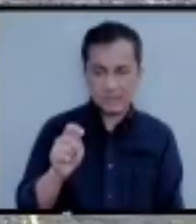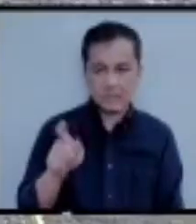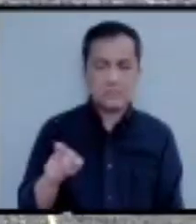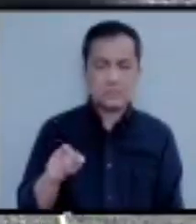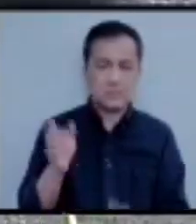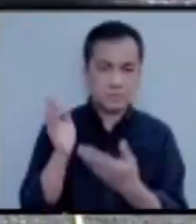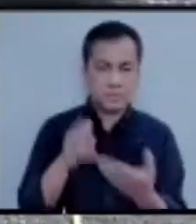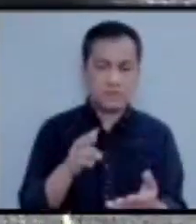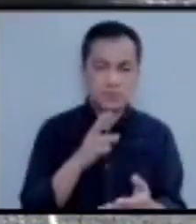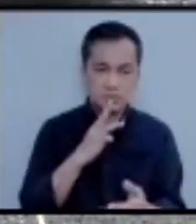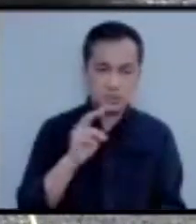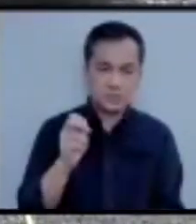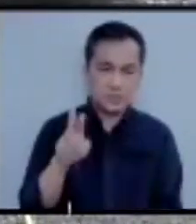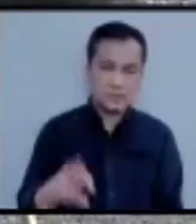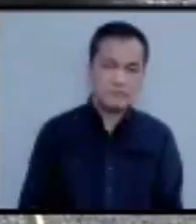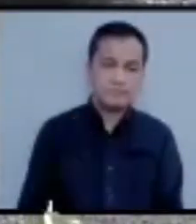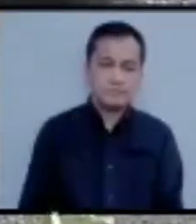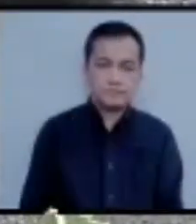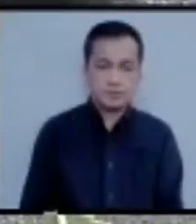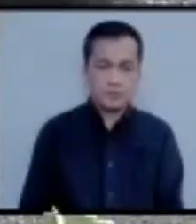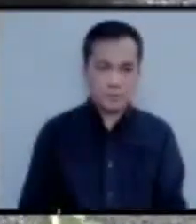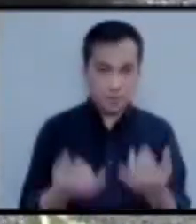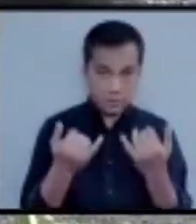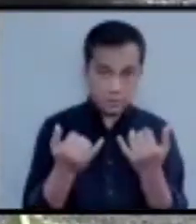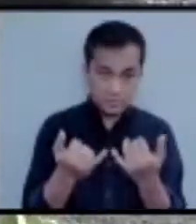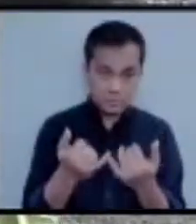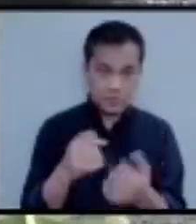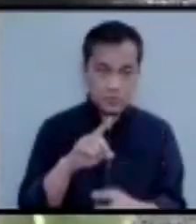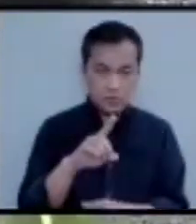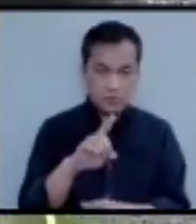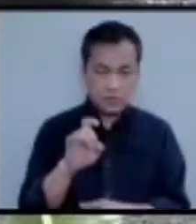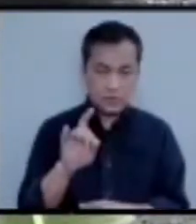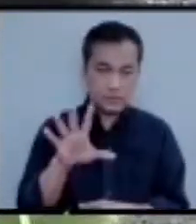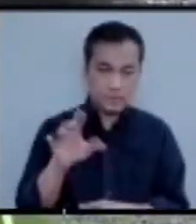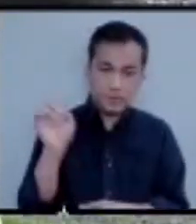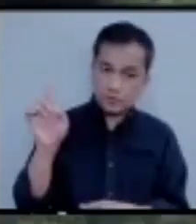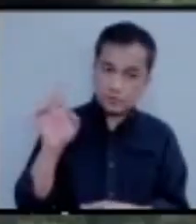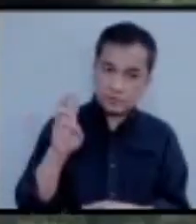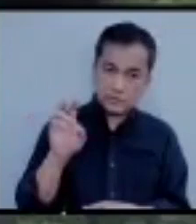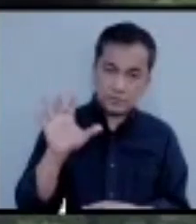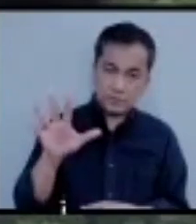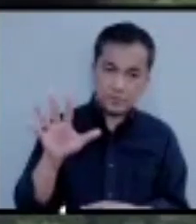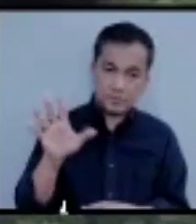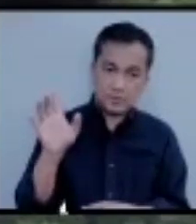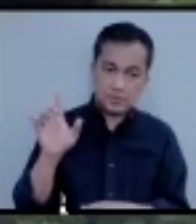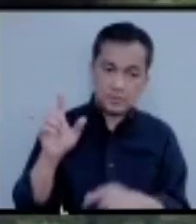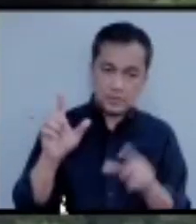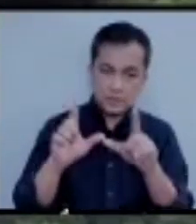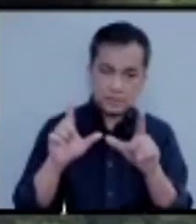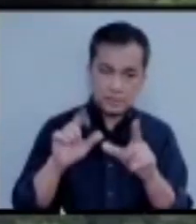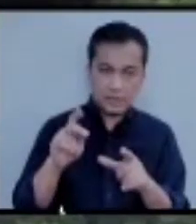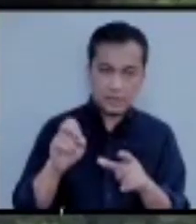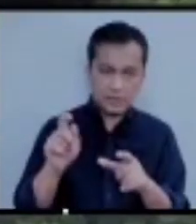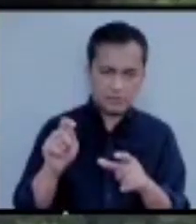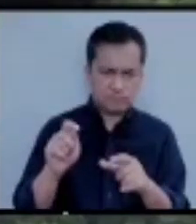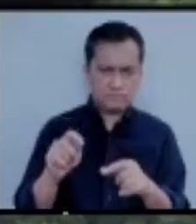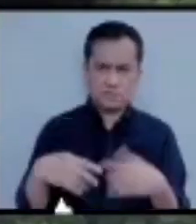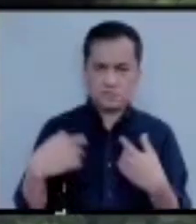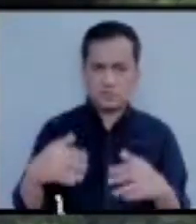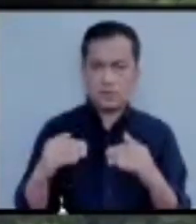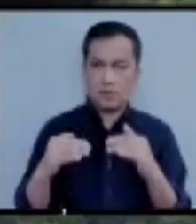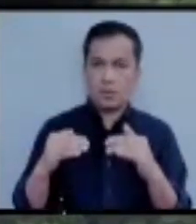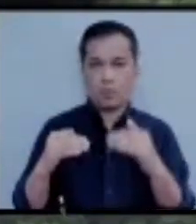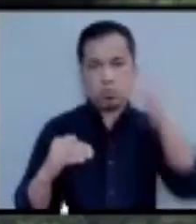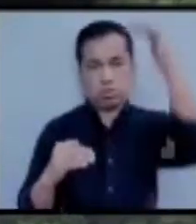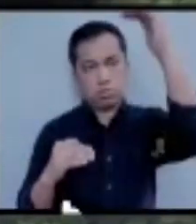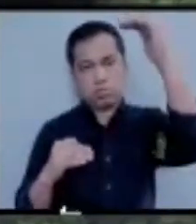NCR. Ngayong umabot sa 185.65 meters ang level ng Angat Dam, malayo sa 212 meters sa normal